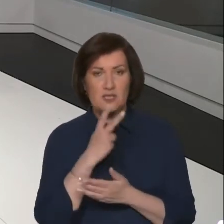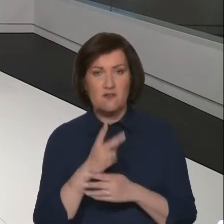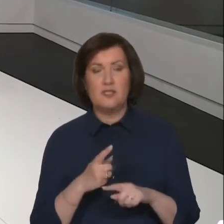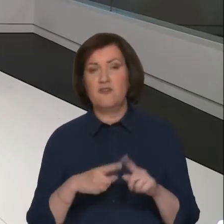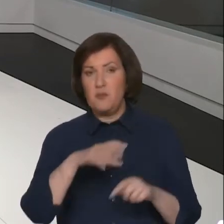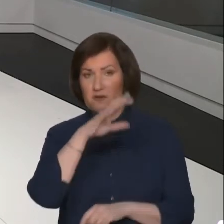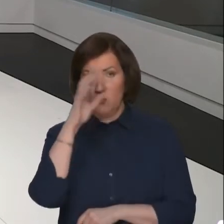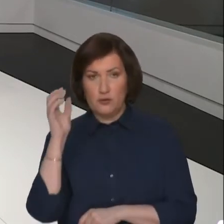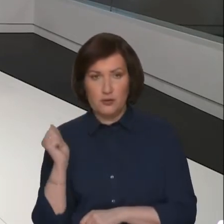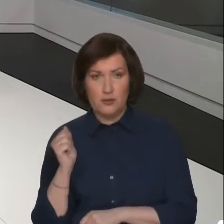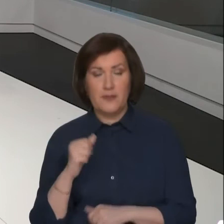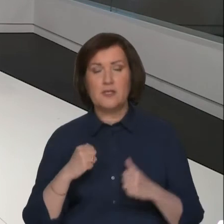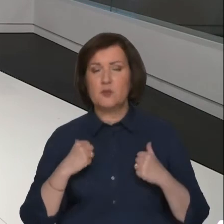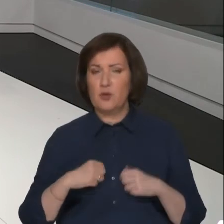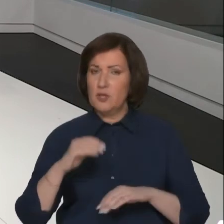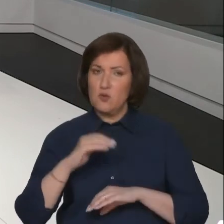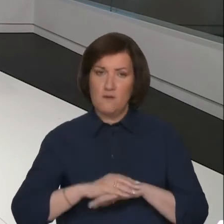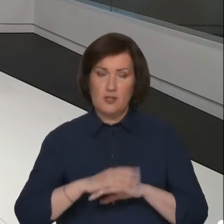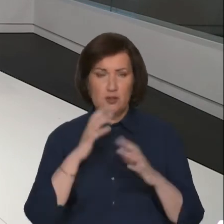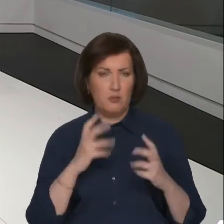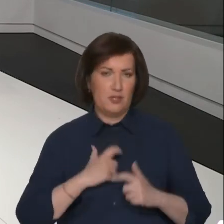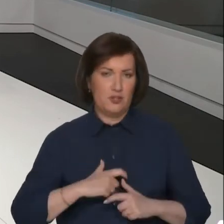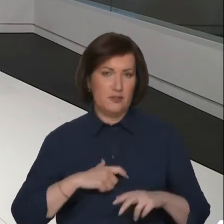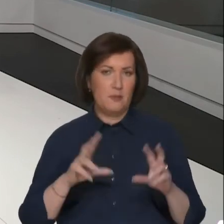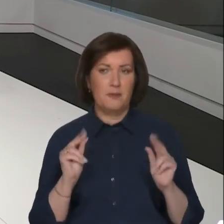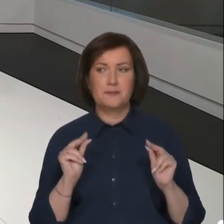о півночі. Спокійного вам вечора. Бережіть себе.